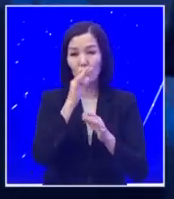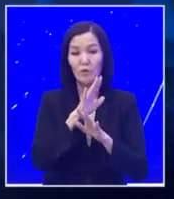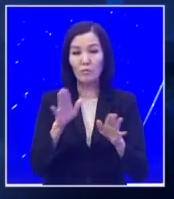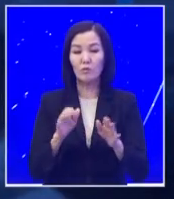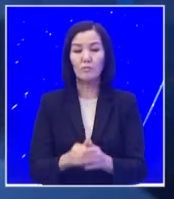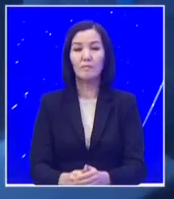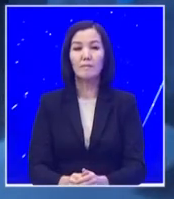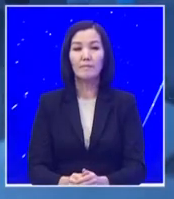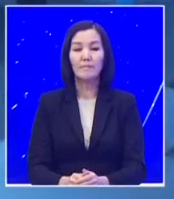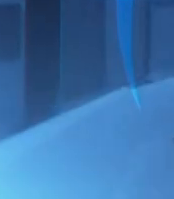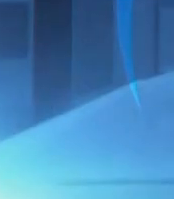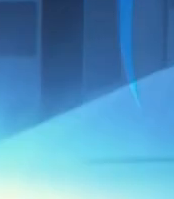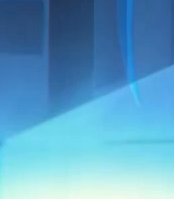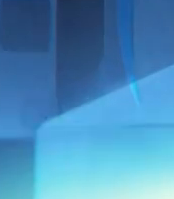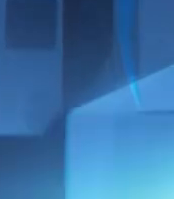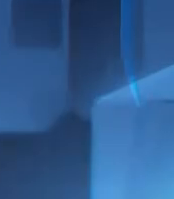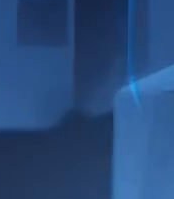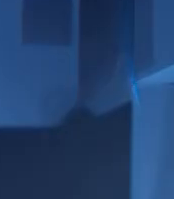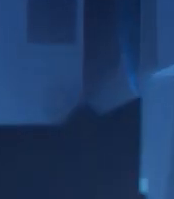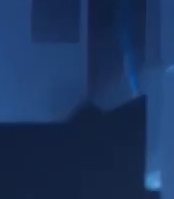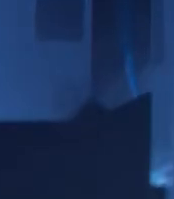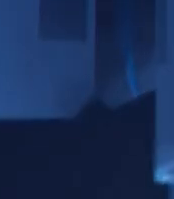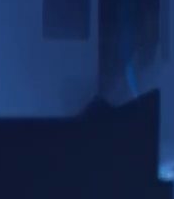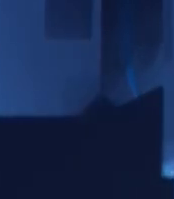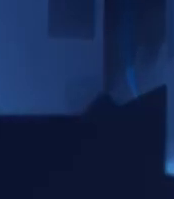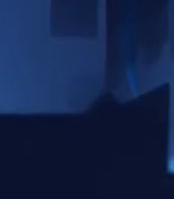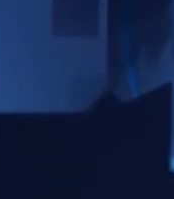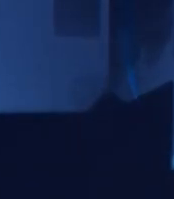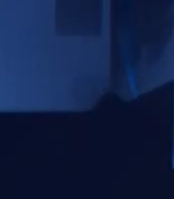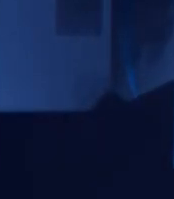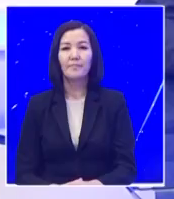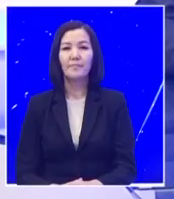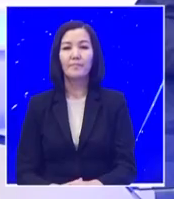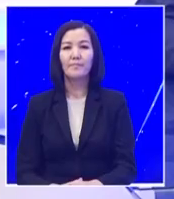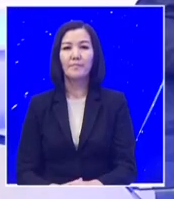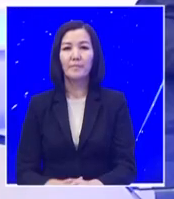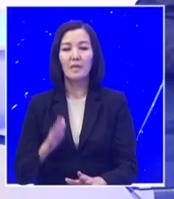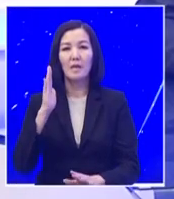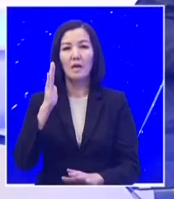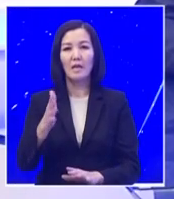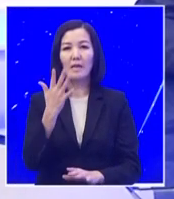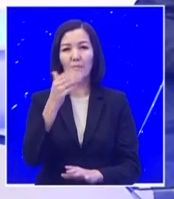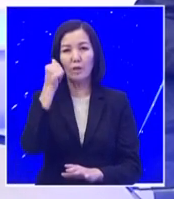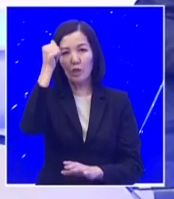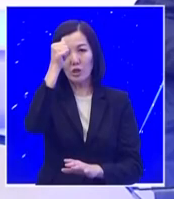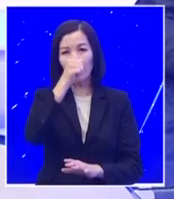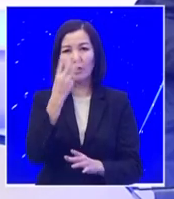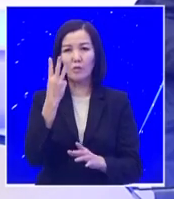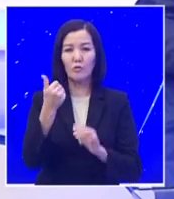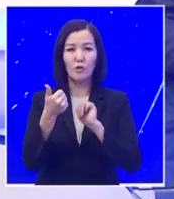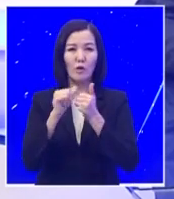Мадина Берқызы, Жазира Исаева, Ғабит Қабдрахман, Жетсу телеарнасы. Алдағы 5 жылда өңірде